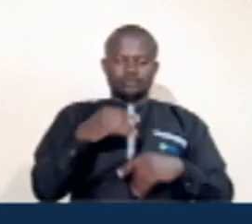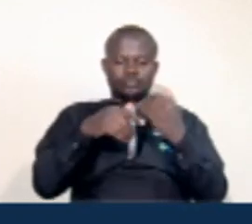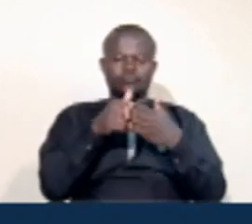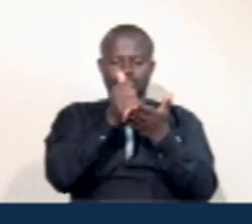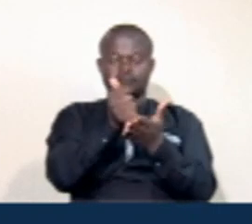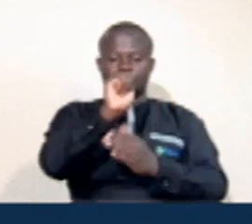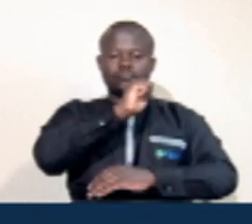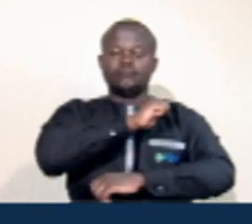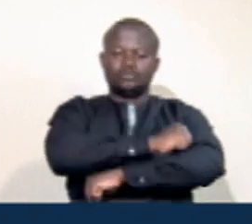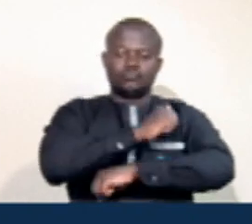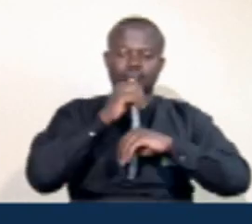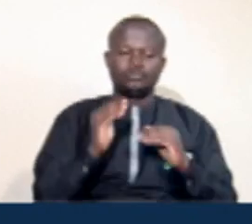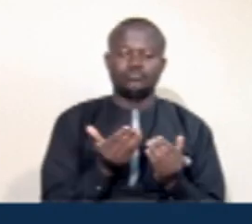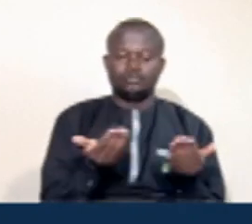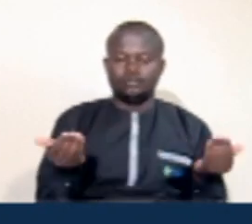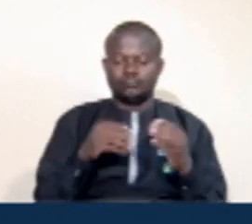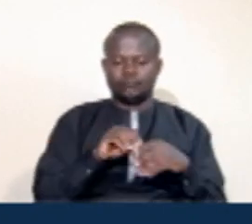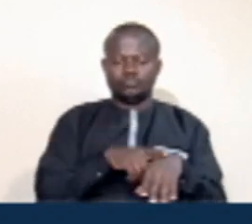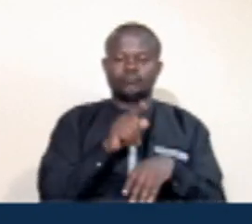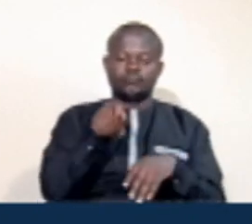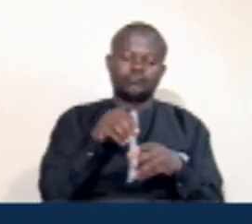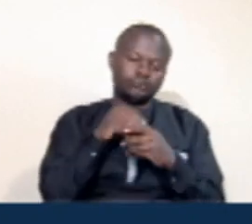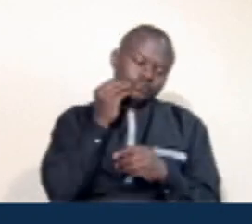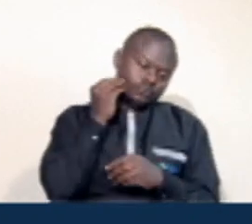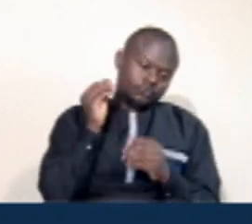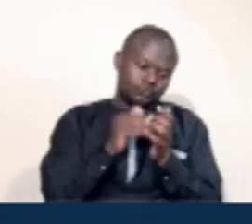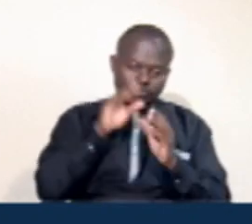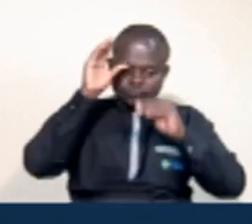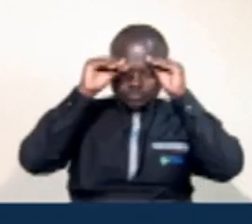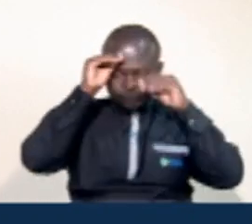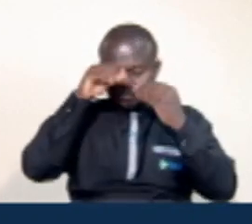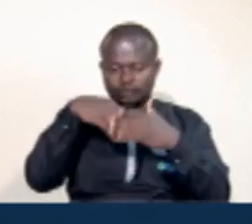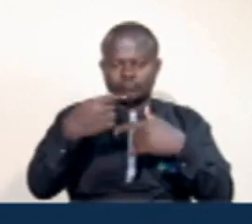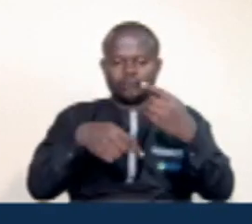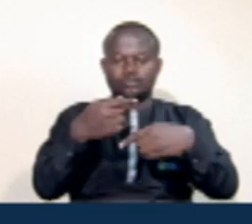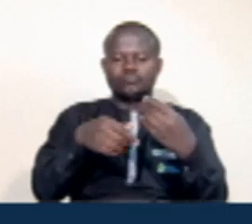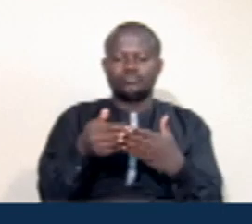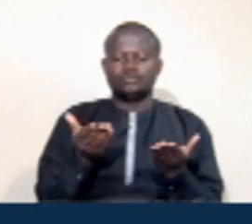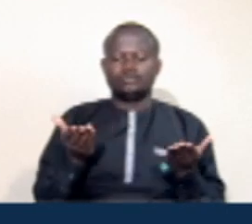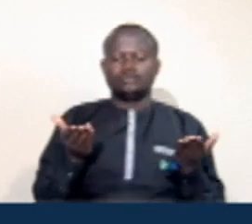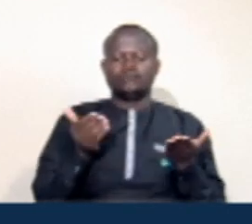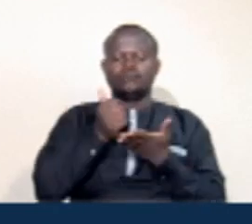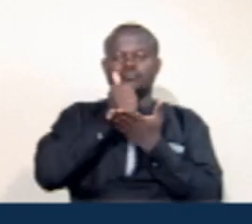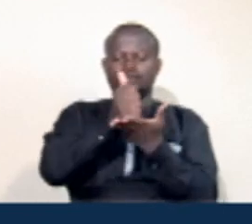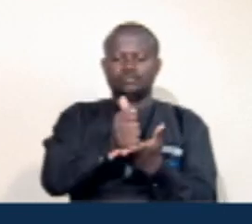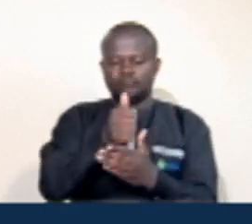gufasha abanyeshuri abana mu gihe bazaba bari mu rugo gusubiramo amasomo bagakomeza no